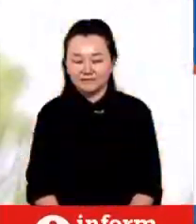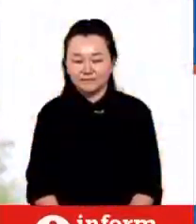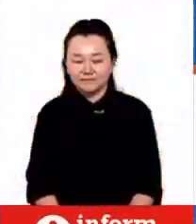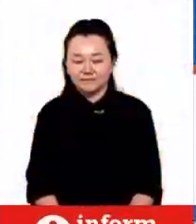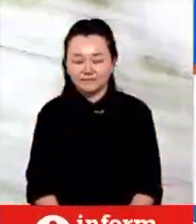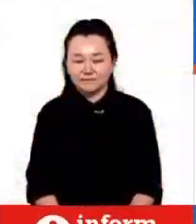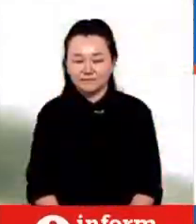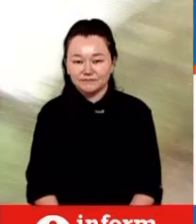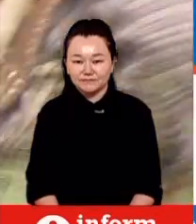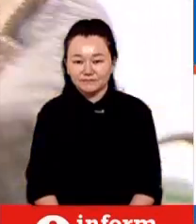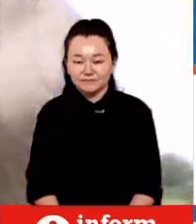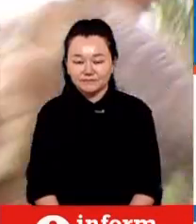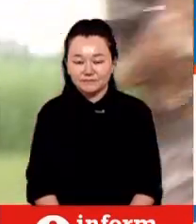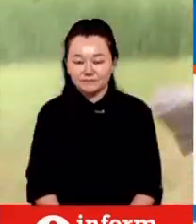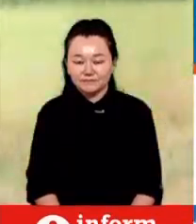Давайте